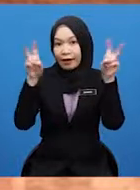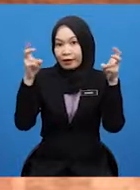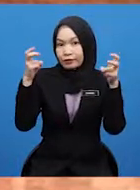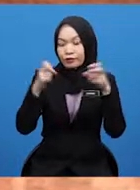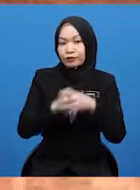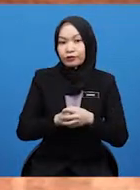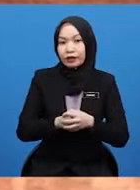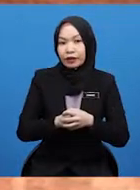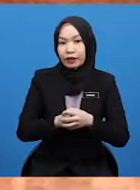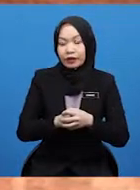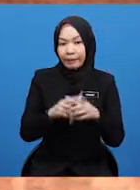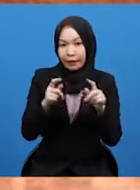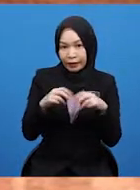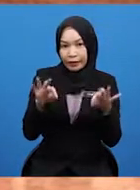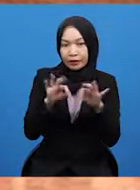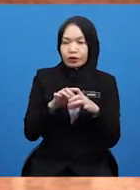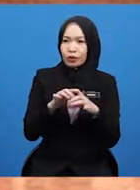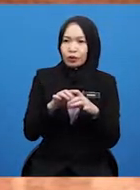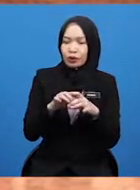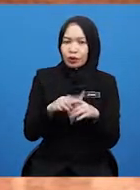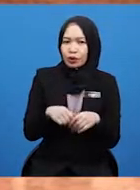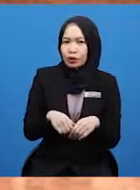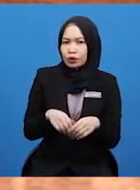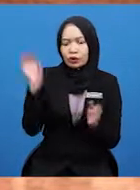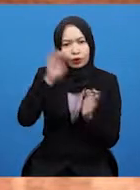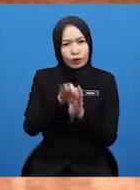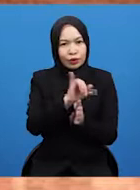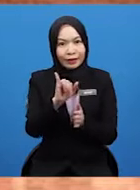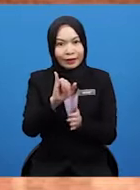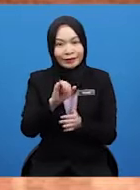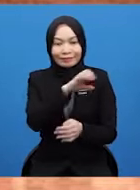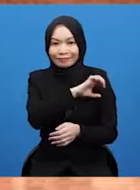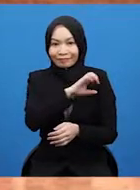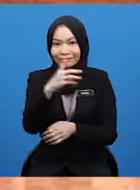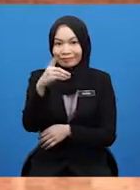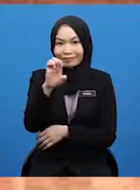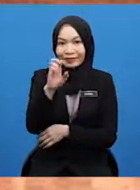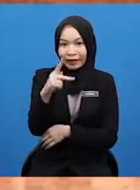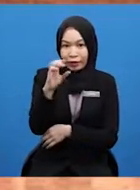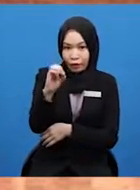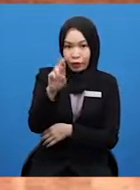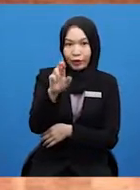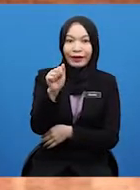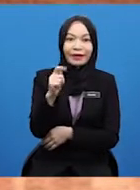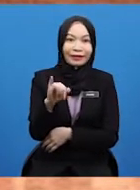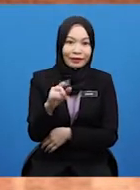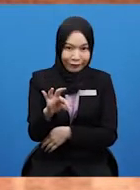carta, rajah, elemen dekoratif dan buku cerita.